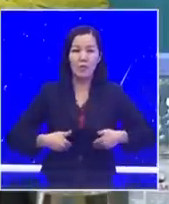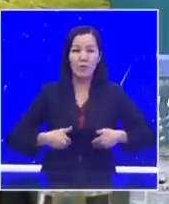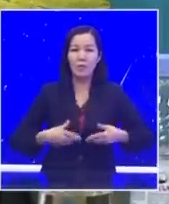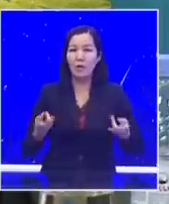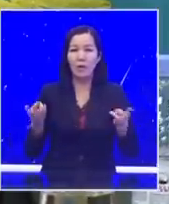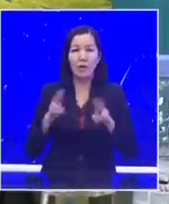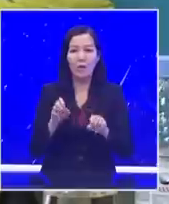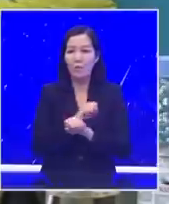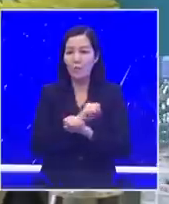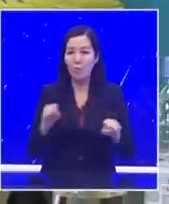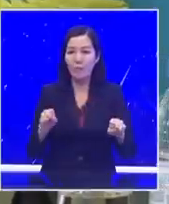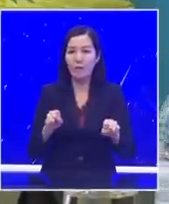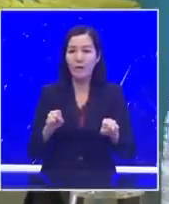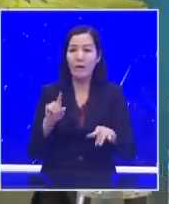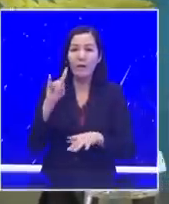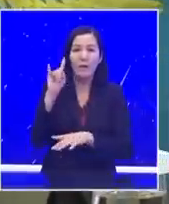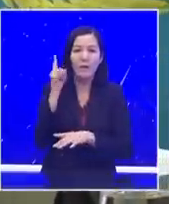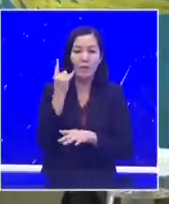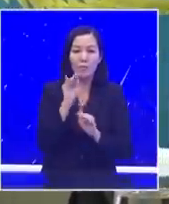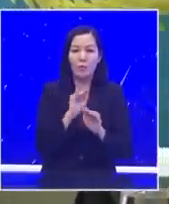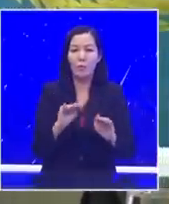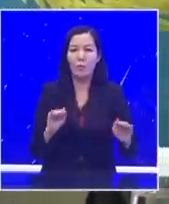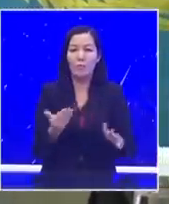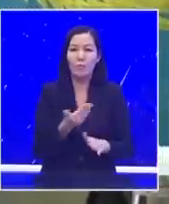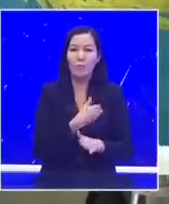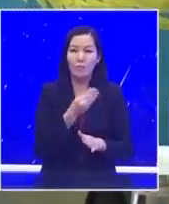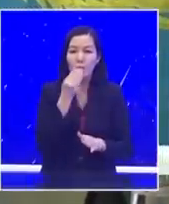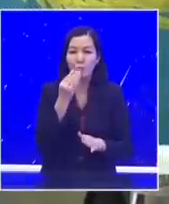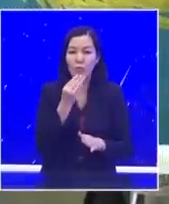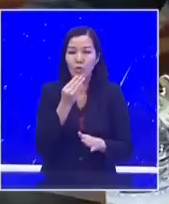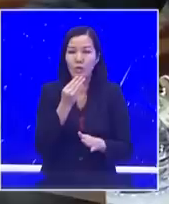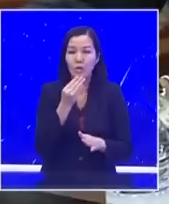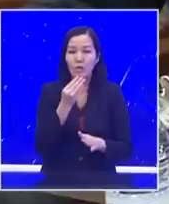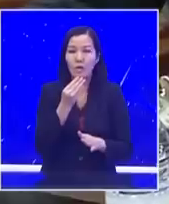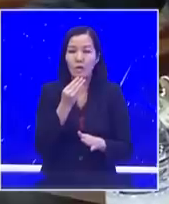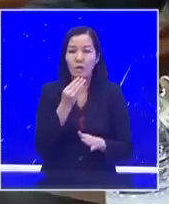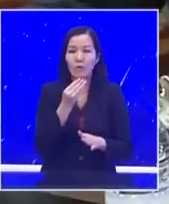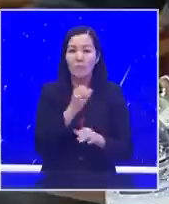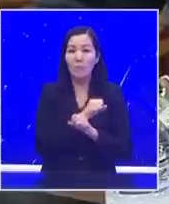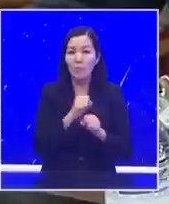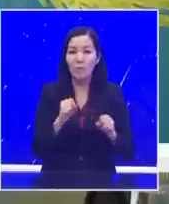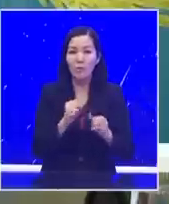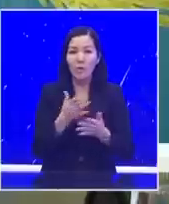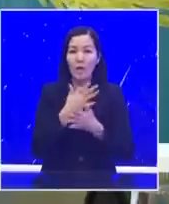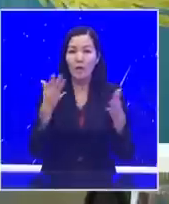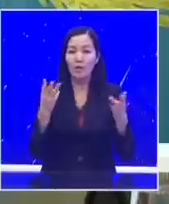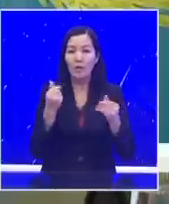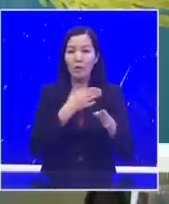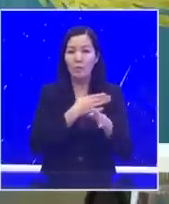голодный, а когда еще ребенок у него просит кушать, это еще страшнее. Посмотри, какие огромные деньги